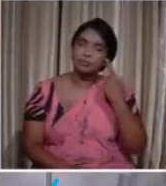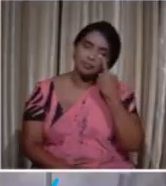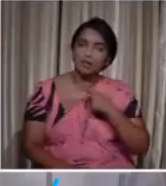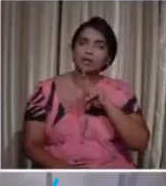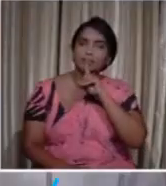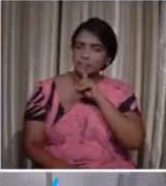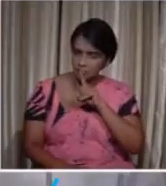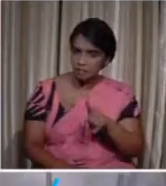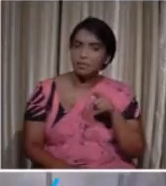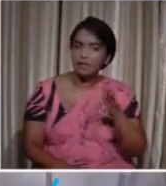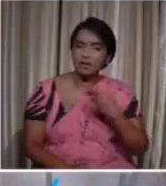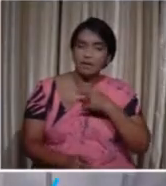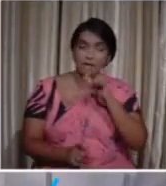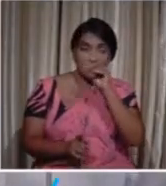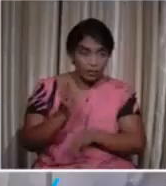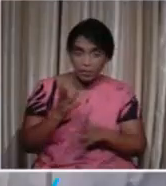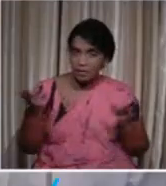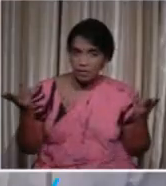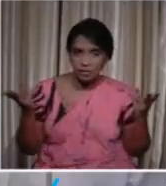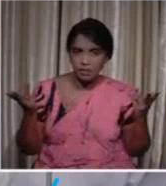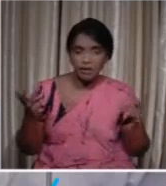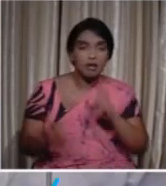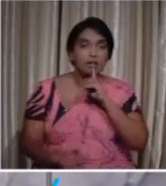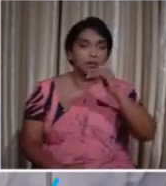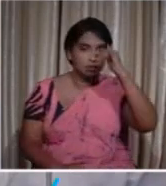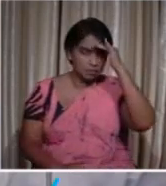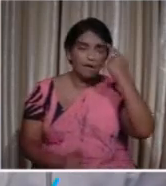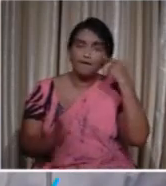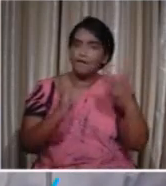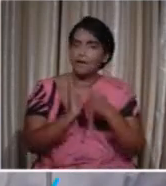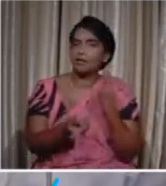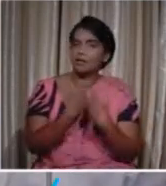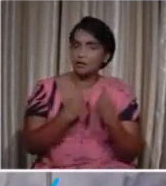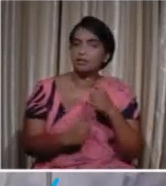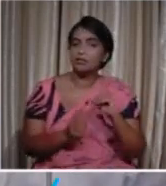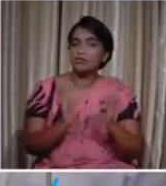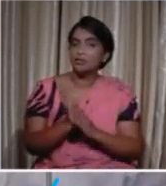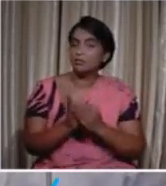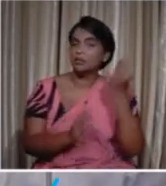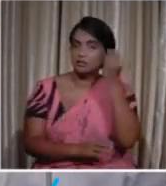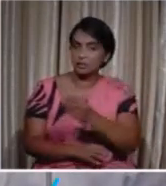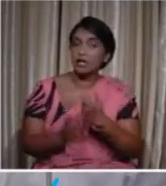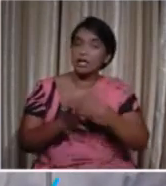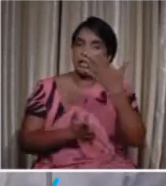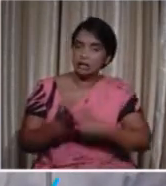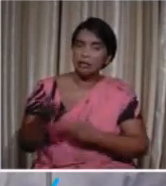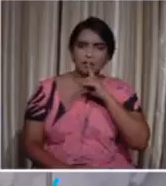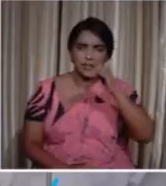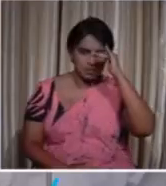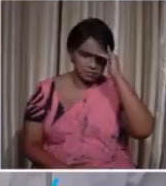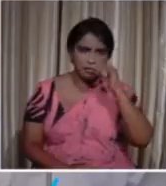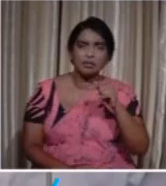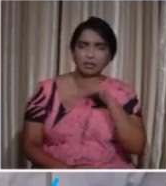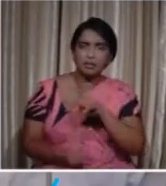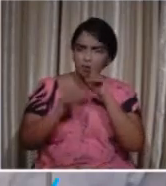ප්‍රකාශ කළා මේක ඉල්ලාස් කරගත්තේ නැත්නම් කතානායකතුමාට ඒක විභාග කළා අදාළ කොමිටියට දාලා අපිට වාර්තාවක් දෙන්න කියලා මම කියනවා.